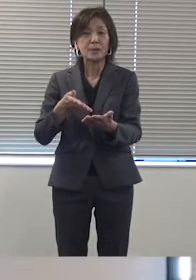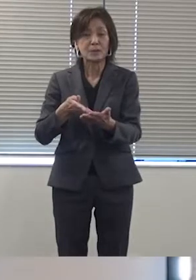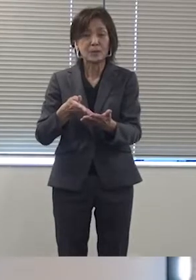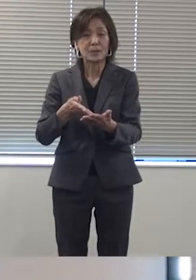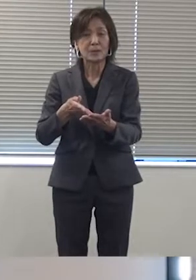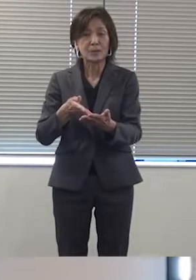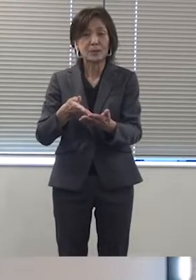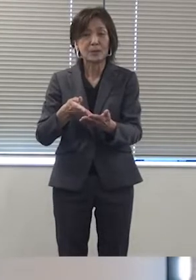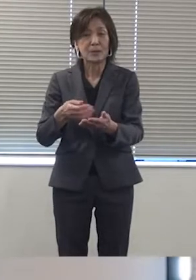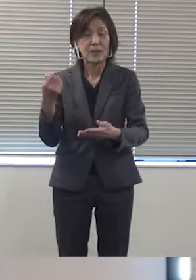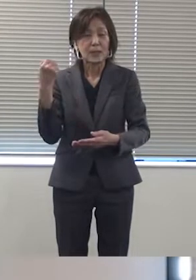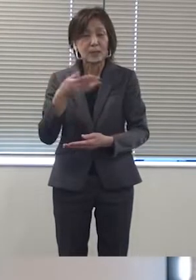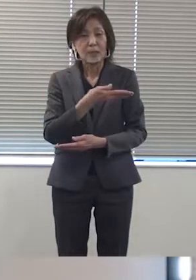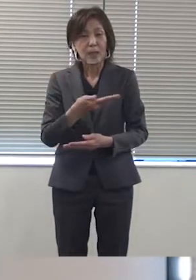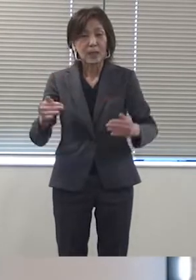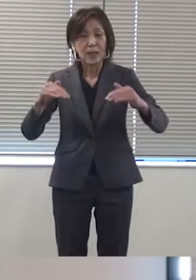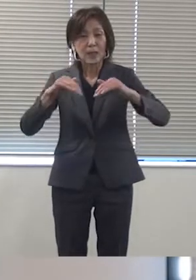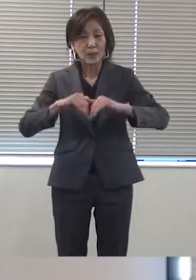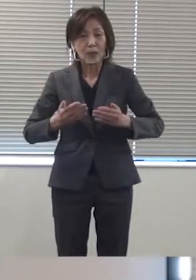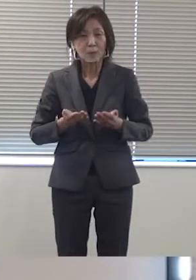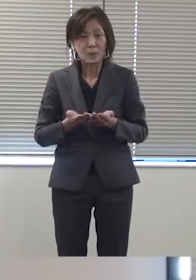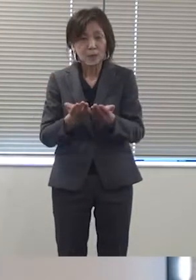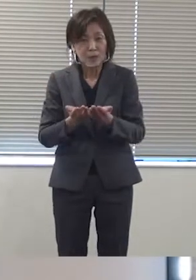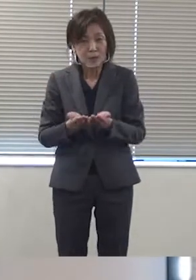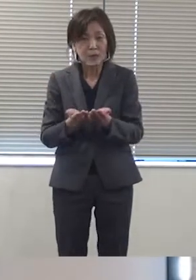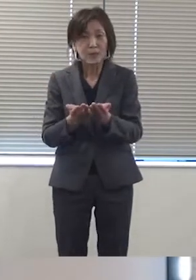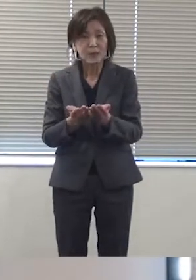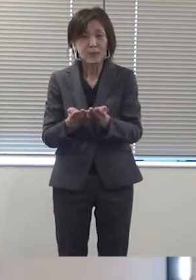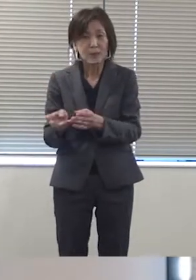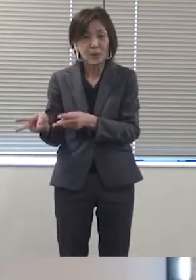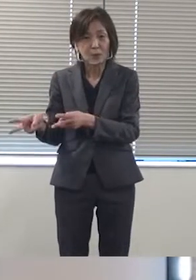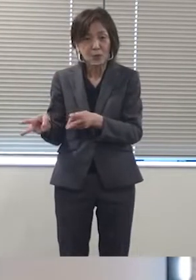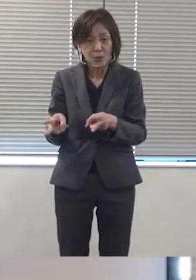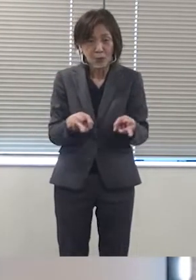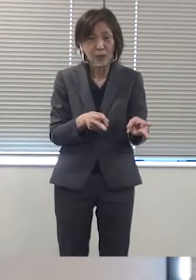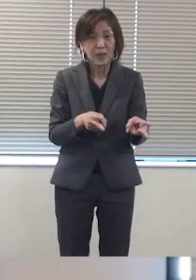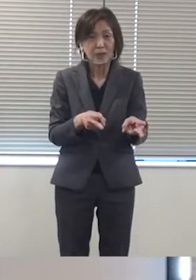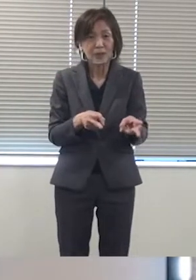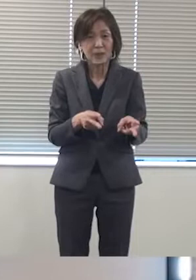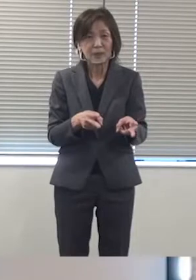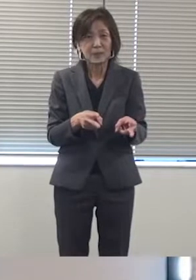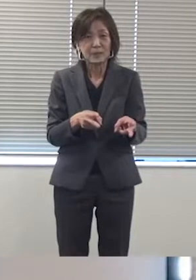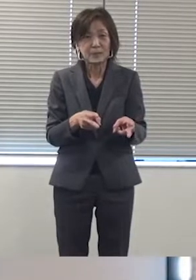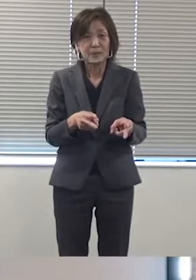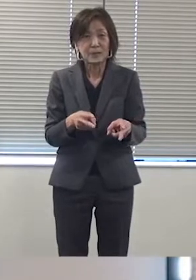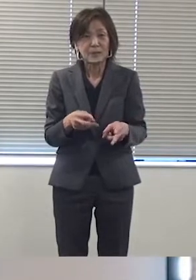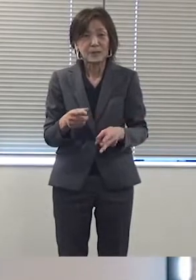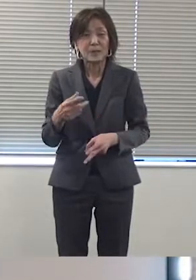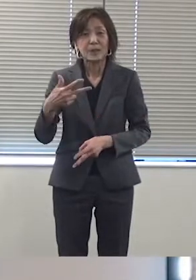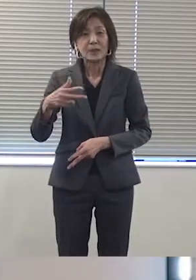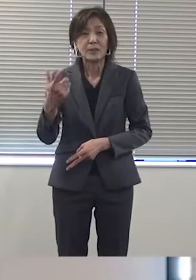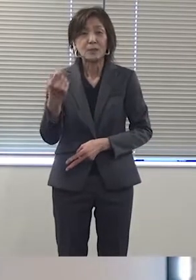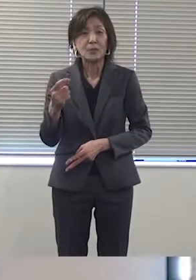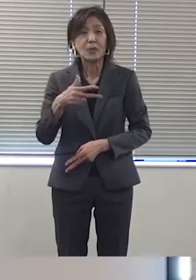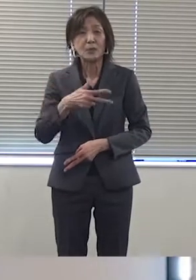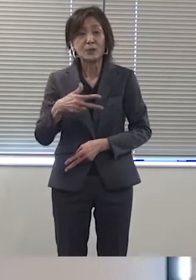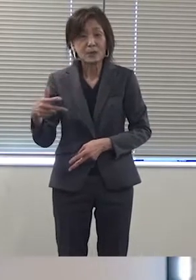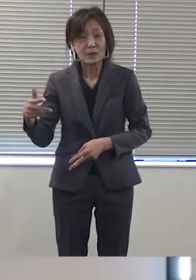フ地震の時にも備えている下地ポンプ場ですが、神楽島のちょう